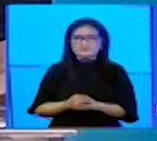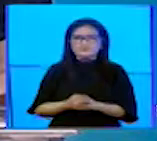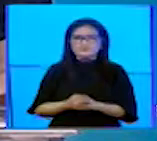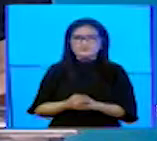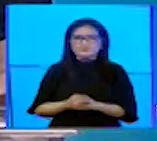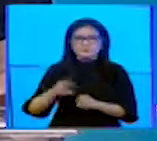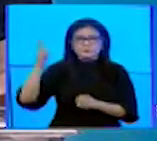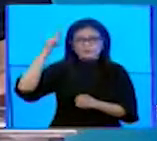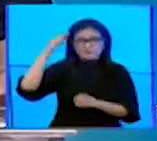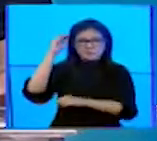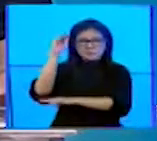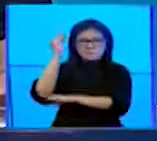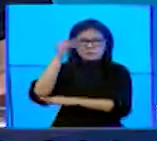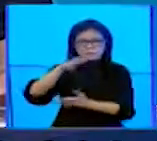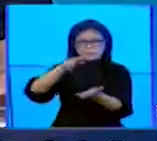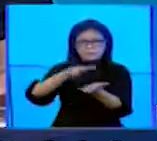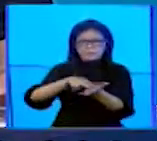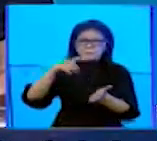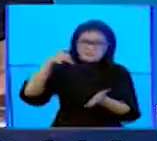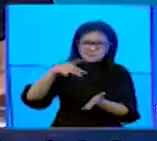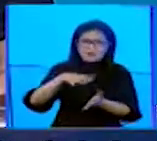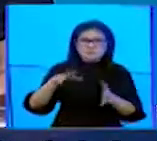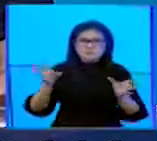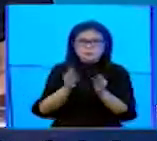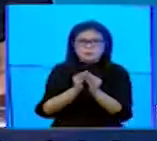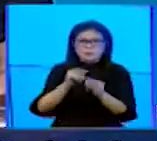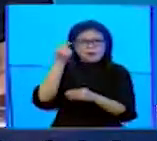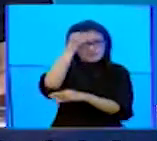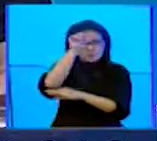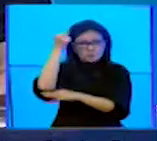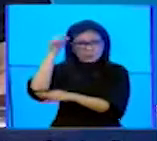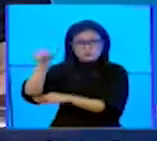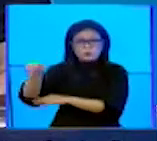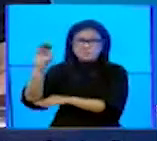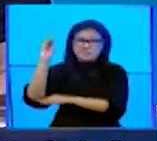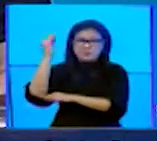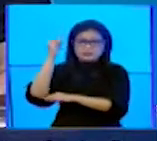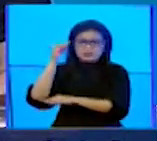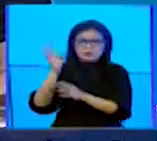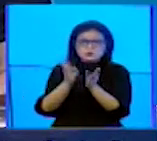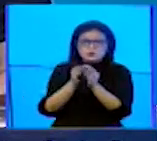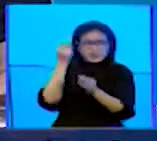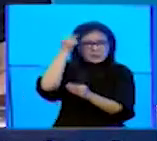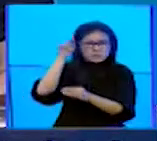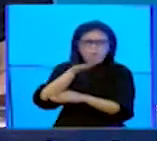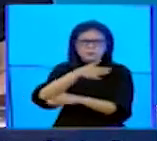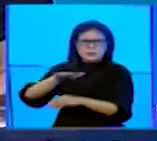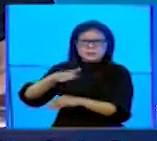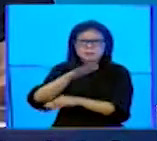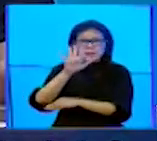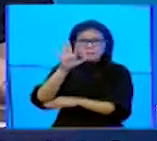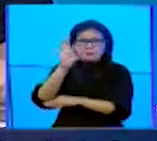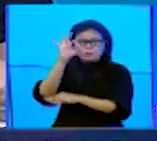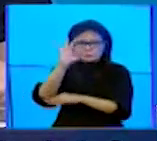Pemprov DKI Jakarta memberlakukan pengetatan kapasitas perkantoran di wilayah ibu kota. Kapasitas kantor maksimal 50%, sementara